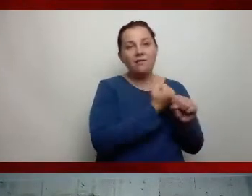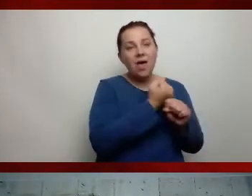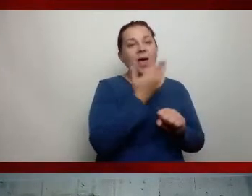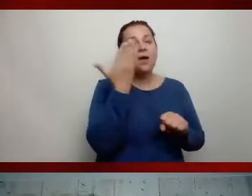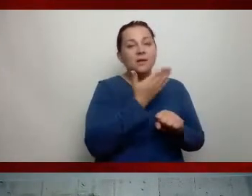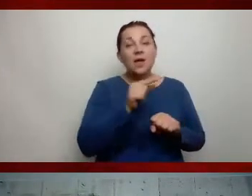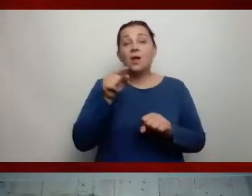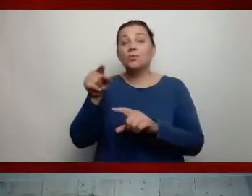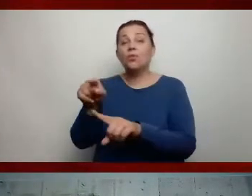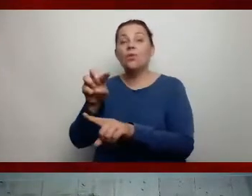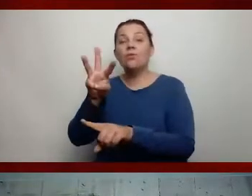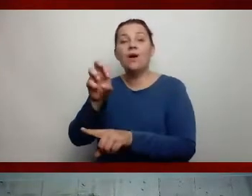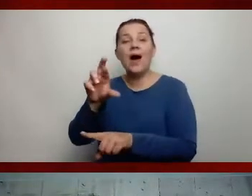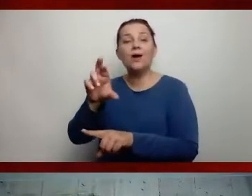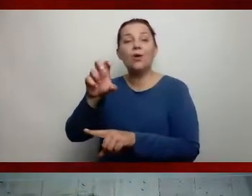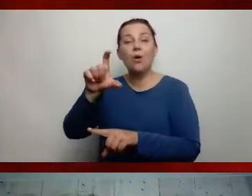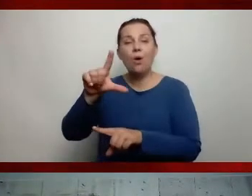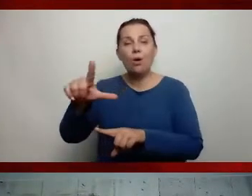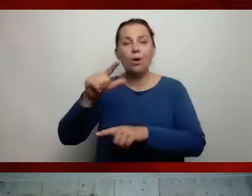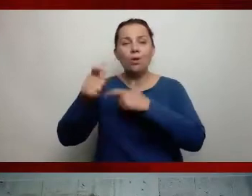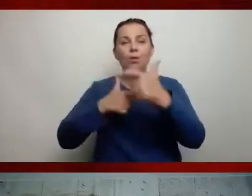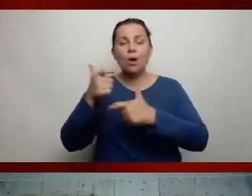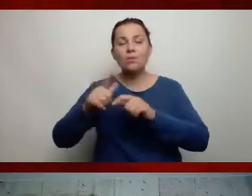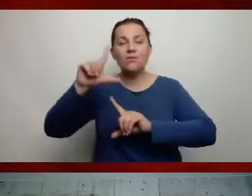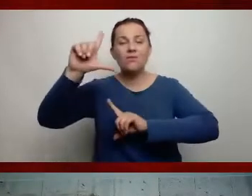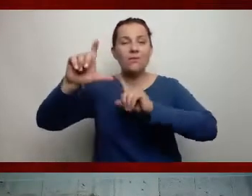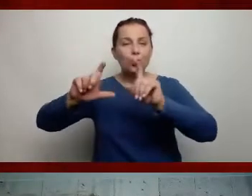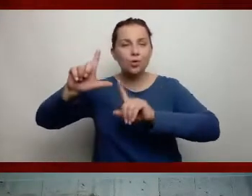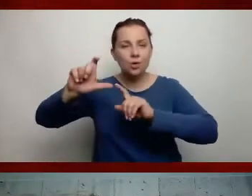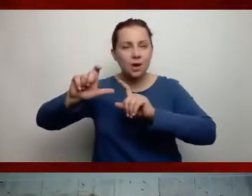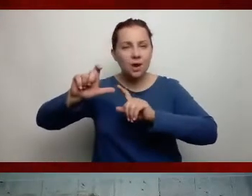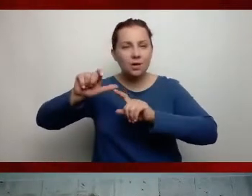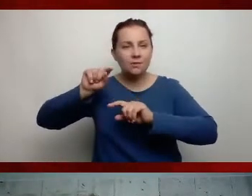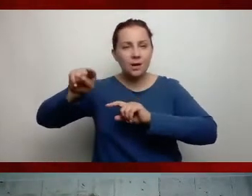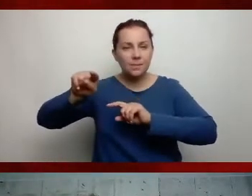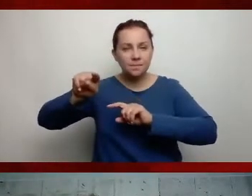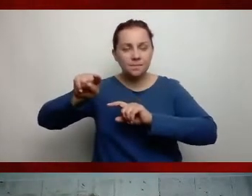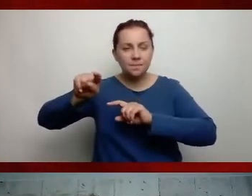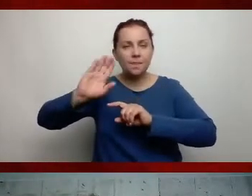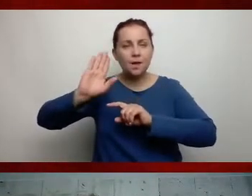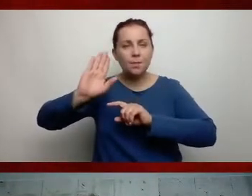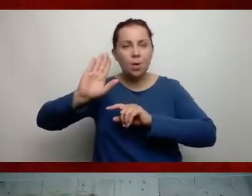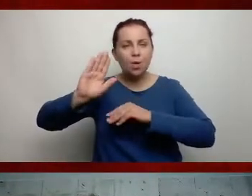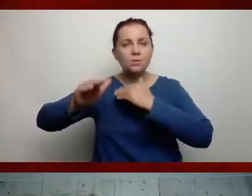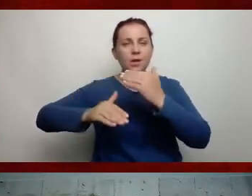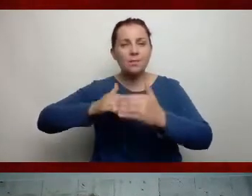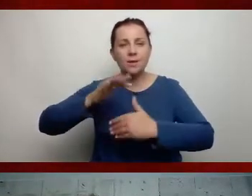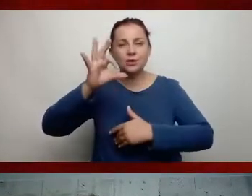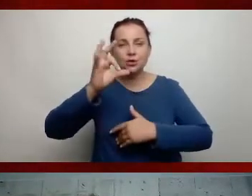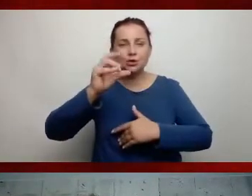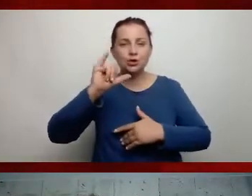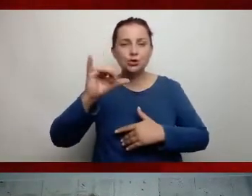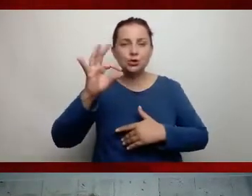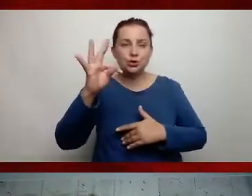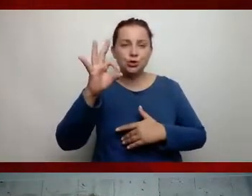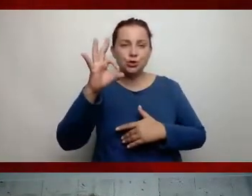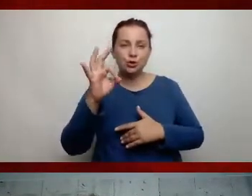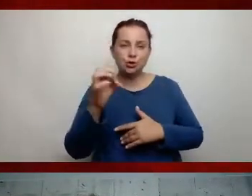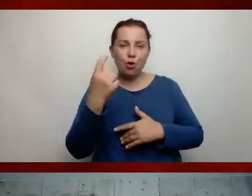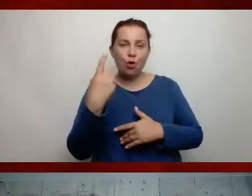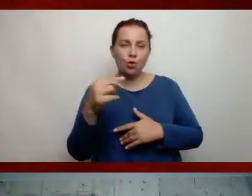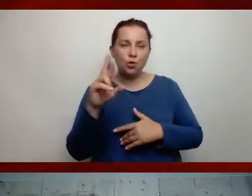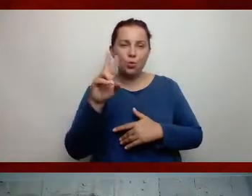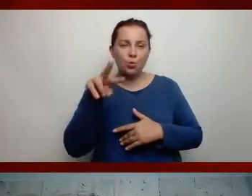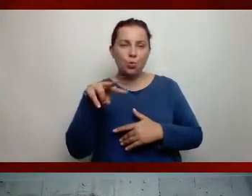Warhola to była technika fotograficzna i następnie sitodruk. Także